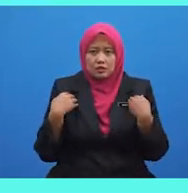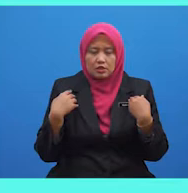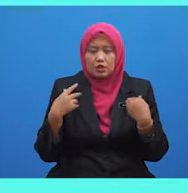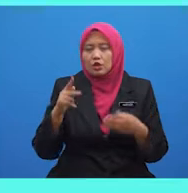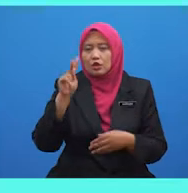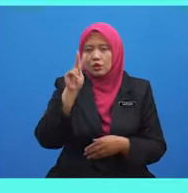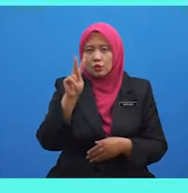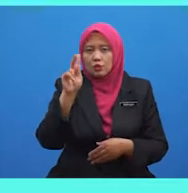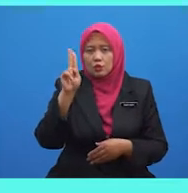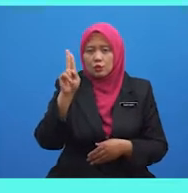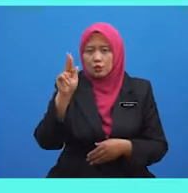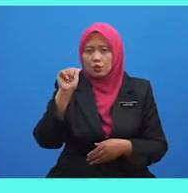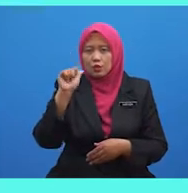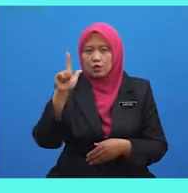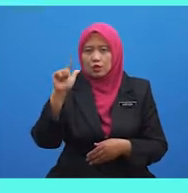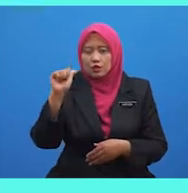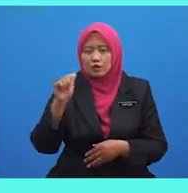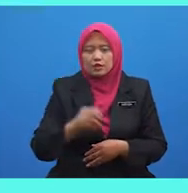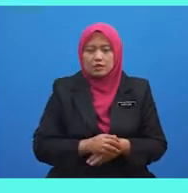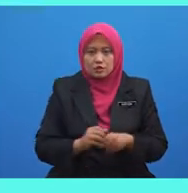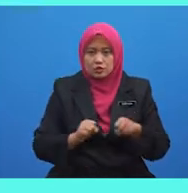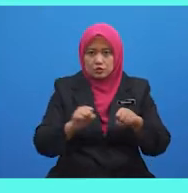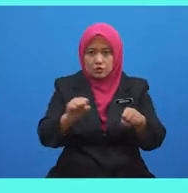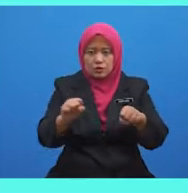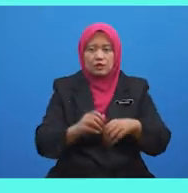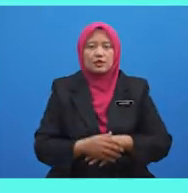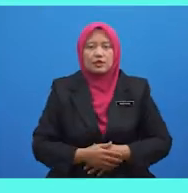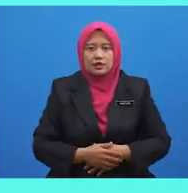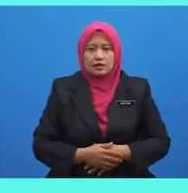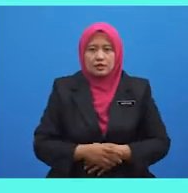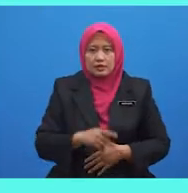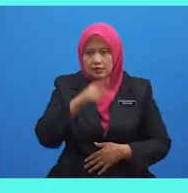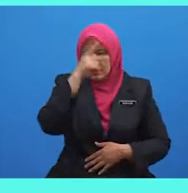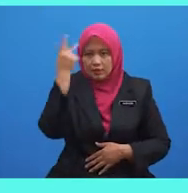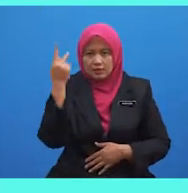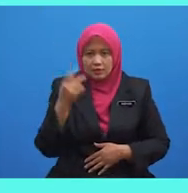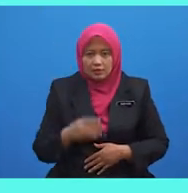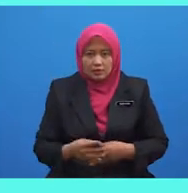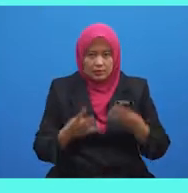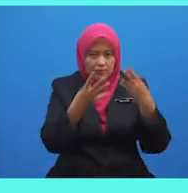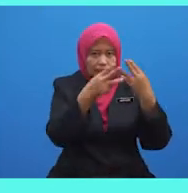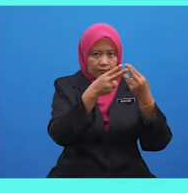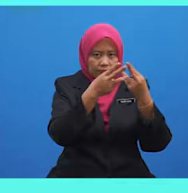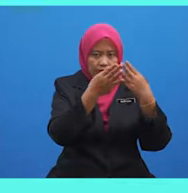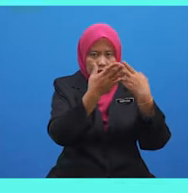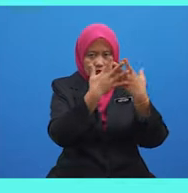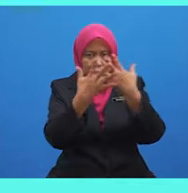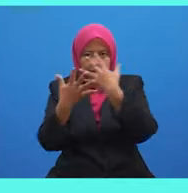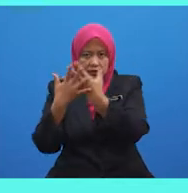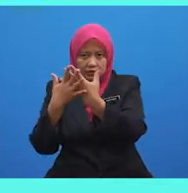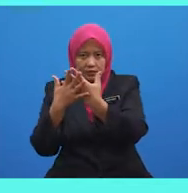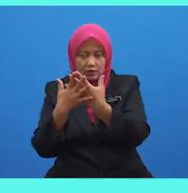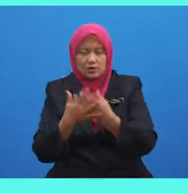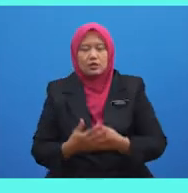Telur. Kota ini menjadi kuat dan kukuh dari ancaman luar kerana pagar di sekeliling kota ini dibuat